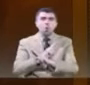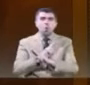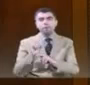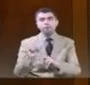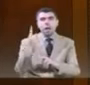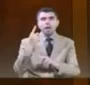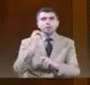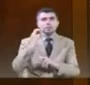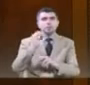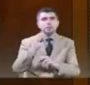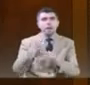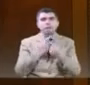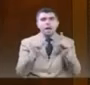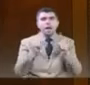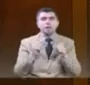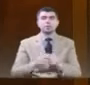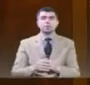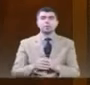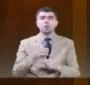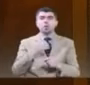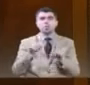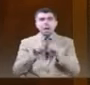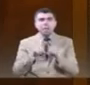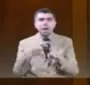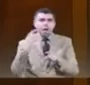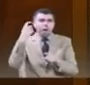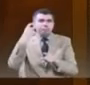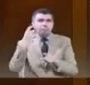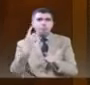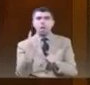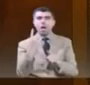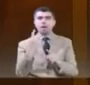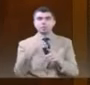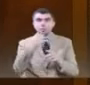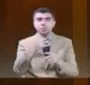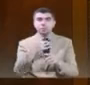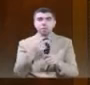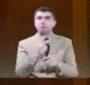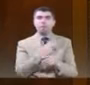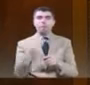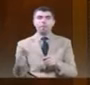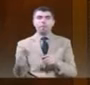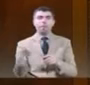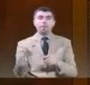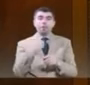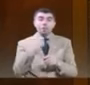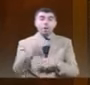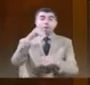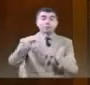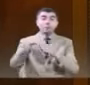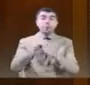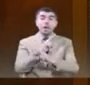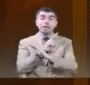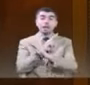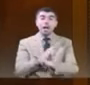واحدة، ولماذا لا يمكن الاقتصار على مقياس واحد. إن محاولة معالجة عجز الصندوق المغربي